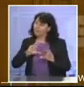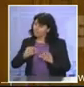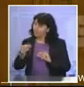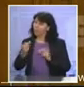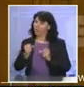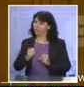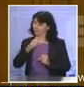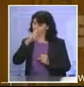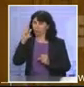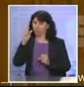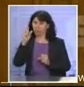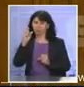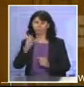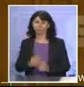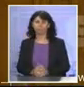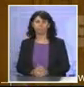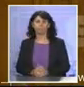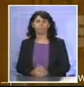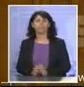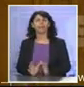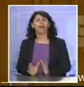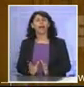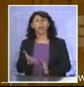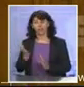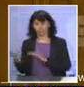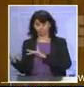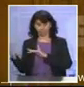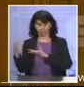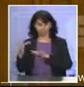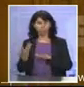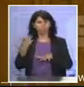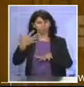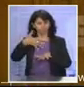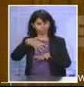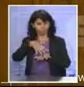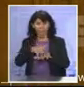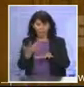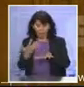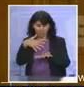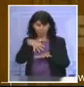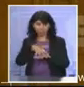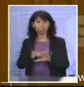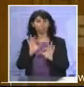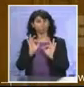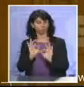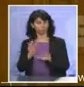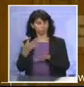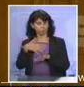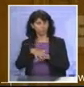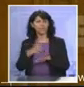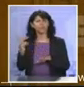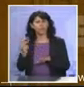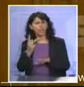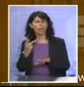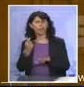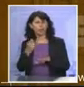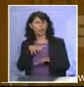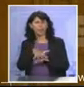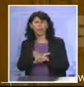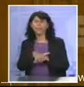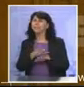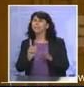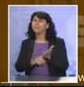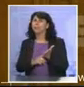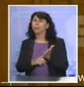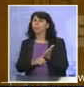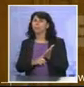βρεθεί σε παρόμοια δύσκολη θέση. Βασική προϋπόθεση για την ομαλή ένταξη των ανθρώπων αυτών στην κοινωνική και οικονομική ζωή της